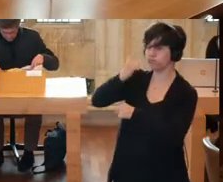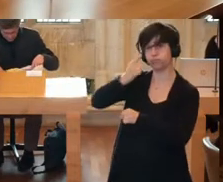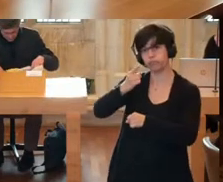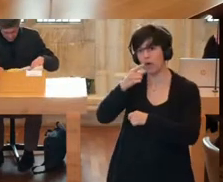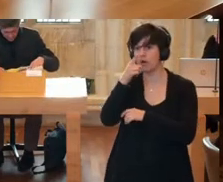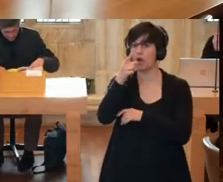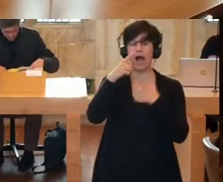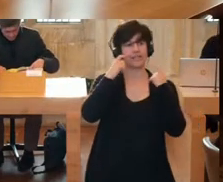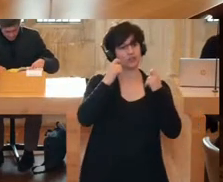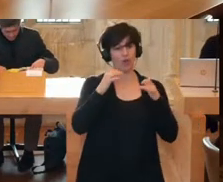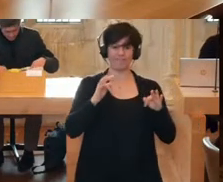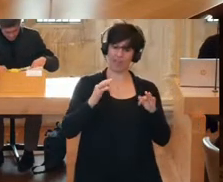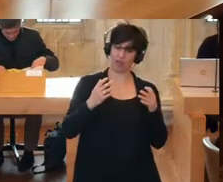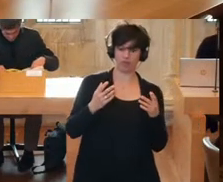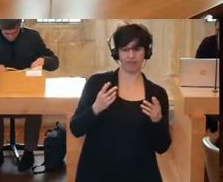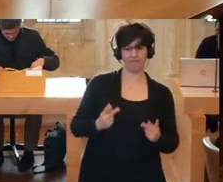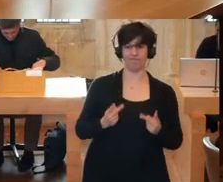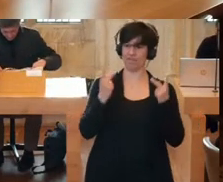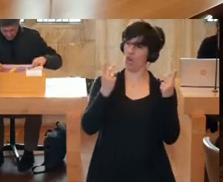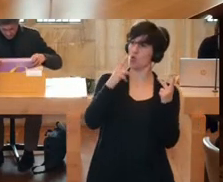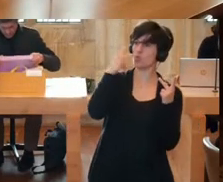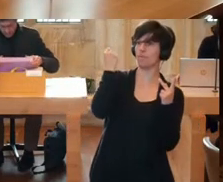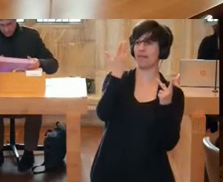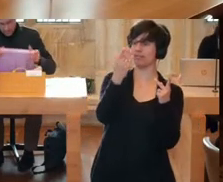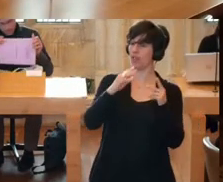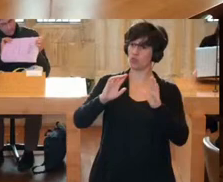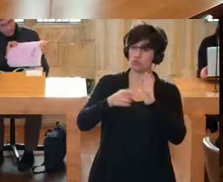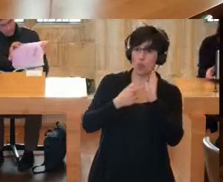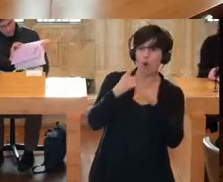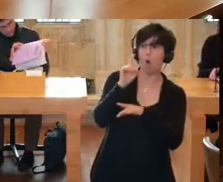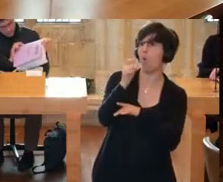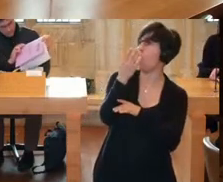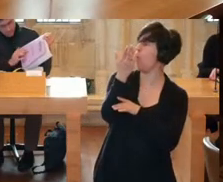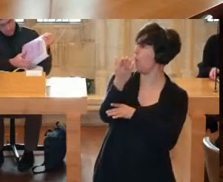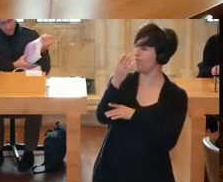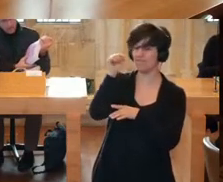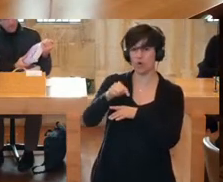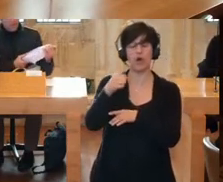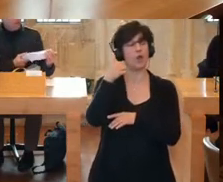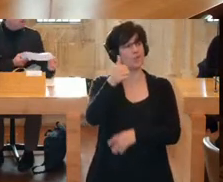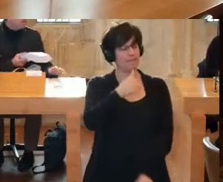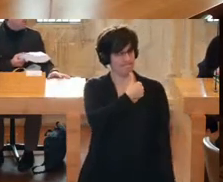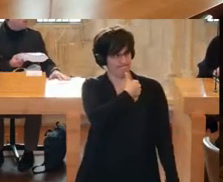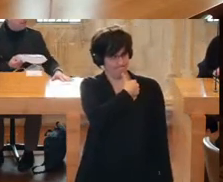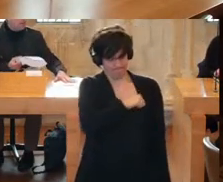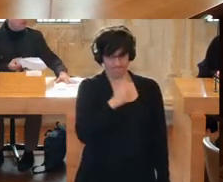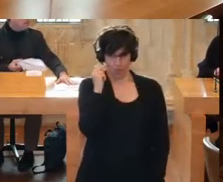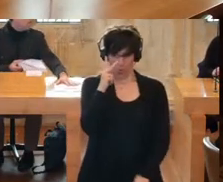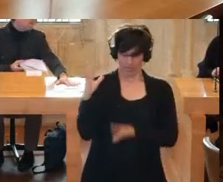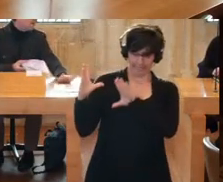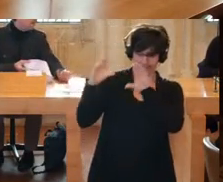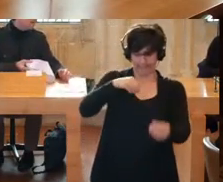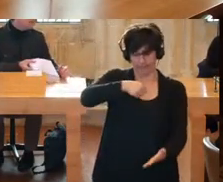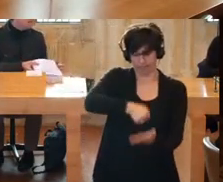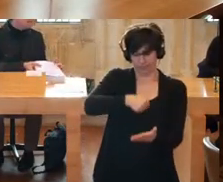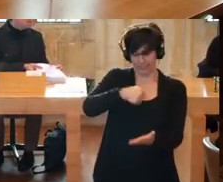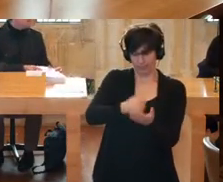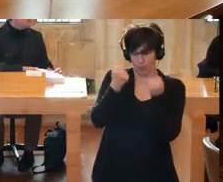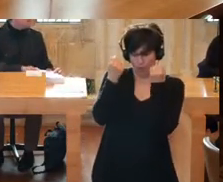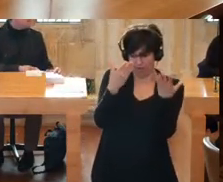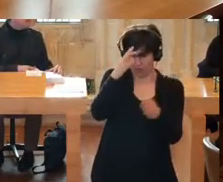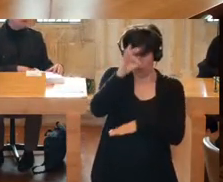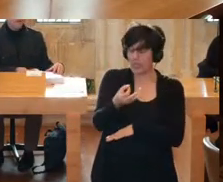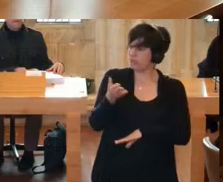qui comprend notamment le droit à l'eau, Romain Baille a fini par mettre en place un dispositif minimum, mais